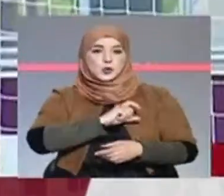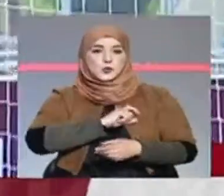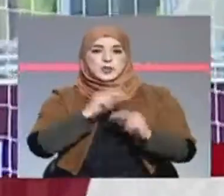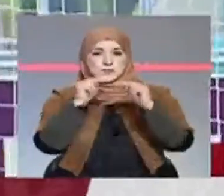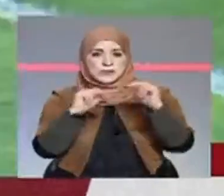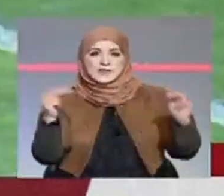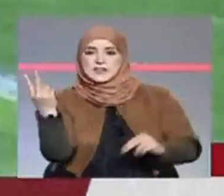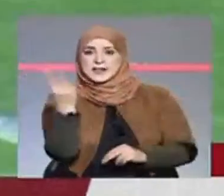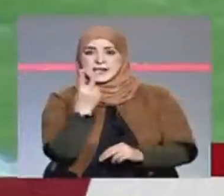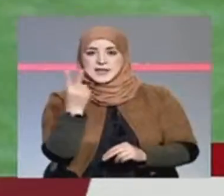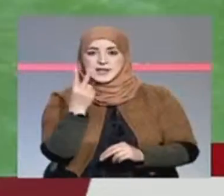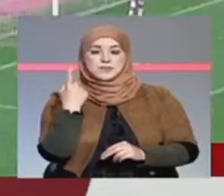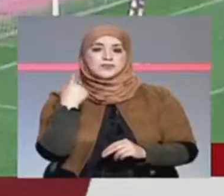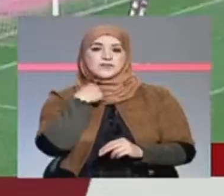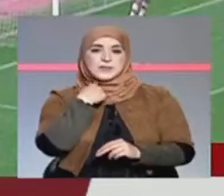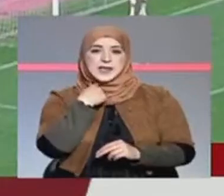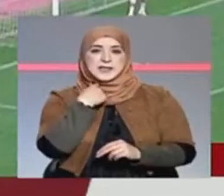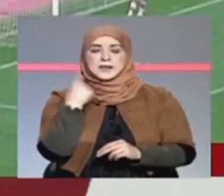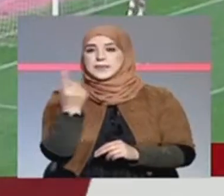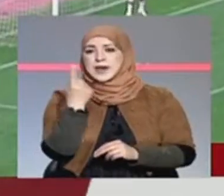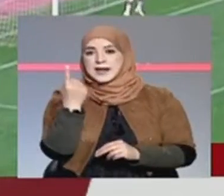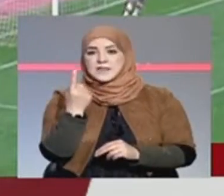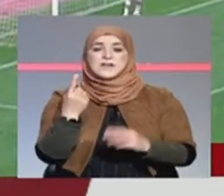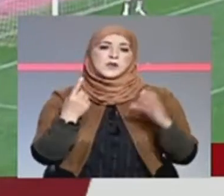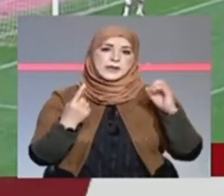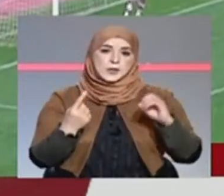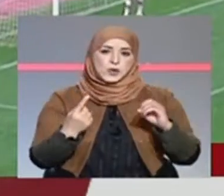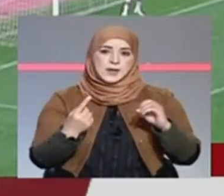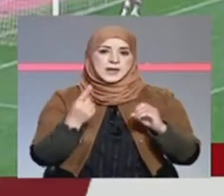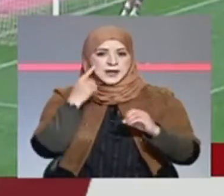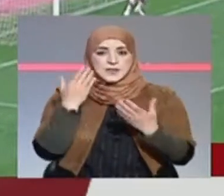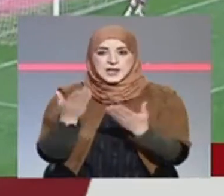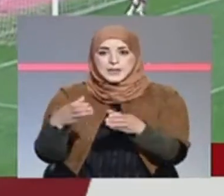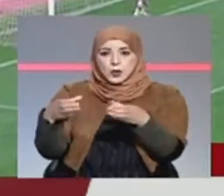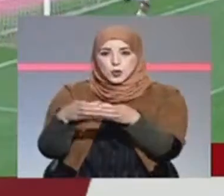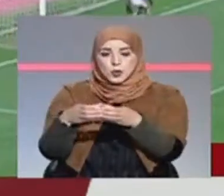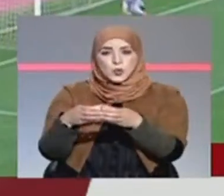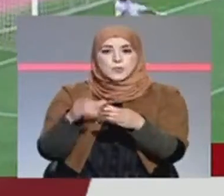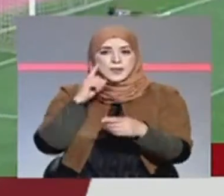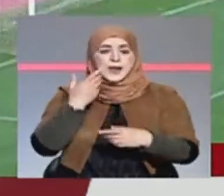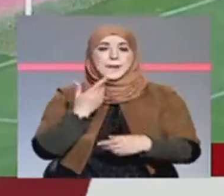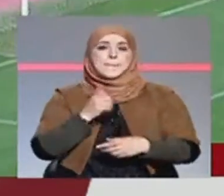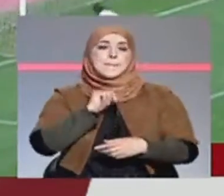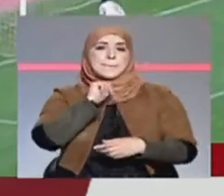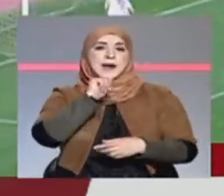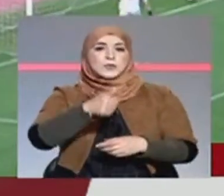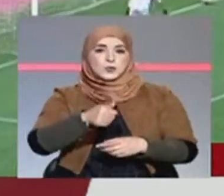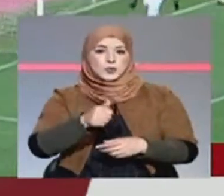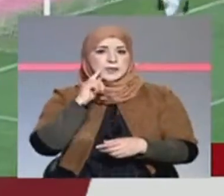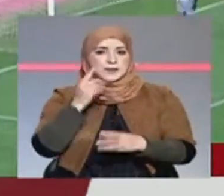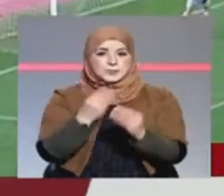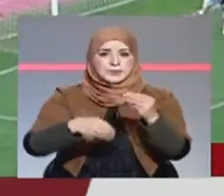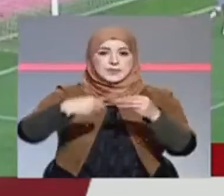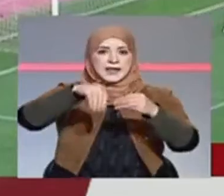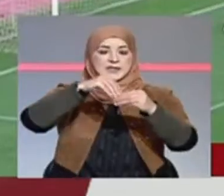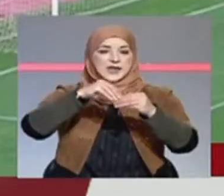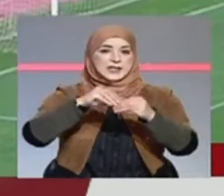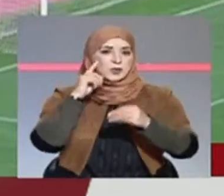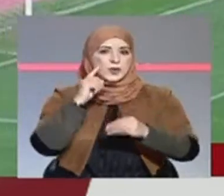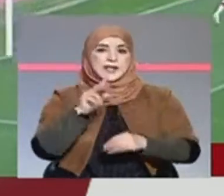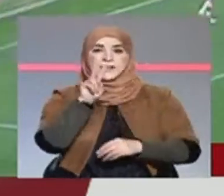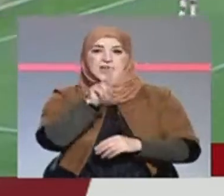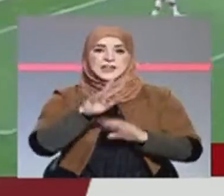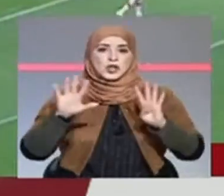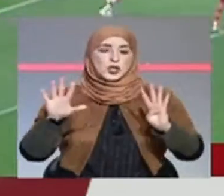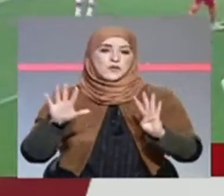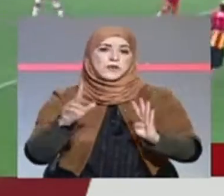الثاني الى الهزيمه بهدف دون مقابل امام مضيفه الملعب التونسي الذي رفع رصيده بالمناسبه الى تسع وعشرين